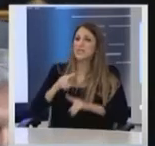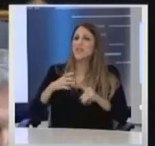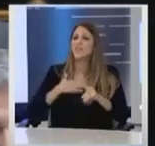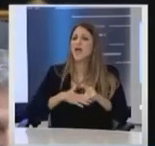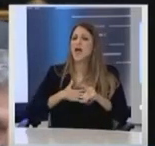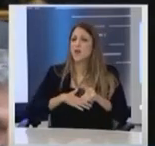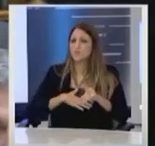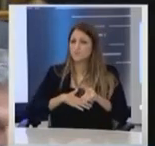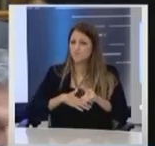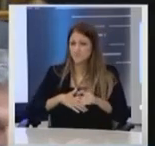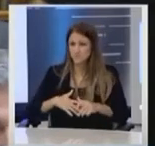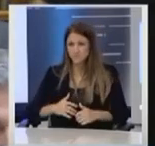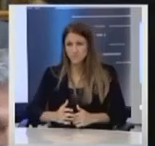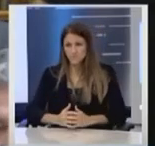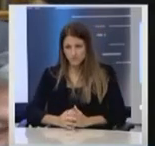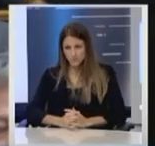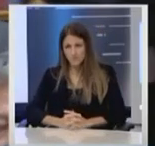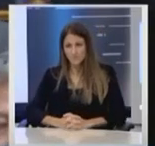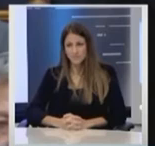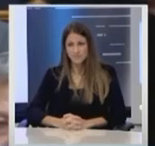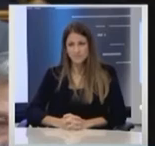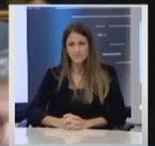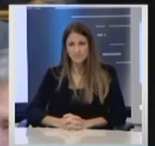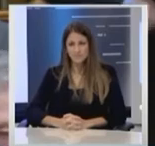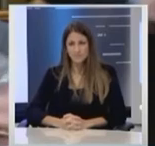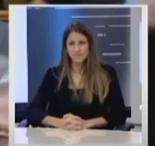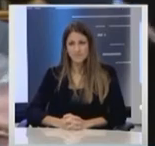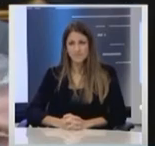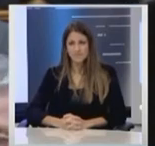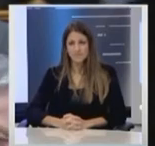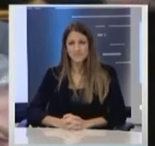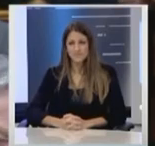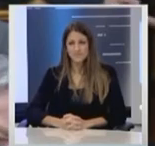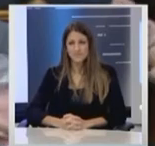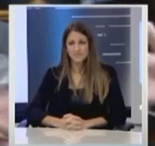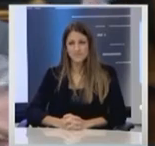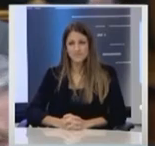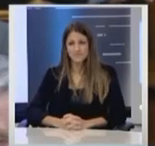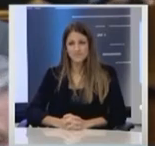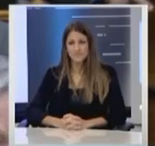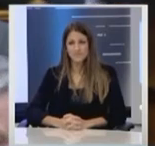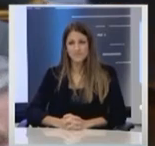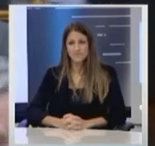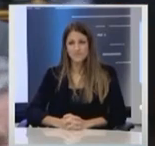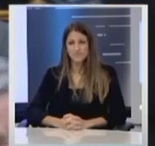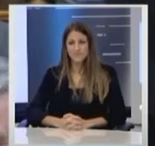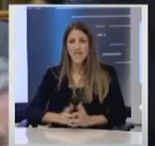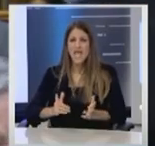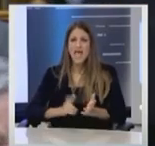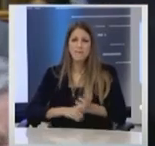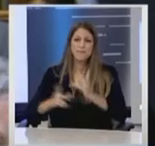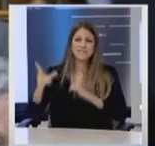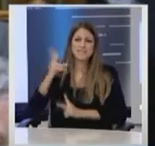Και αντί λοιπόν να συζητάμε αυτό, την ουσία, στην οποία κατά τα άλλα και η πτέρυγα της αξιωματικής αντιπολίτευσης